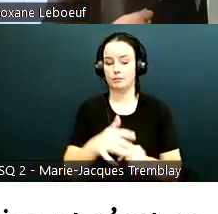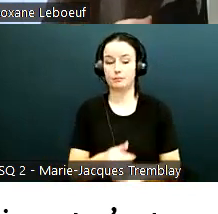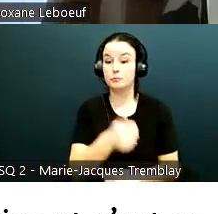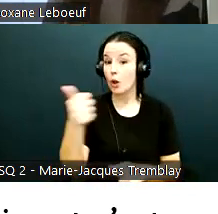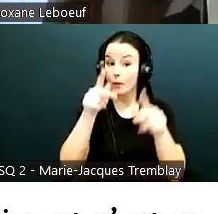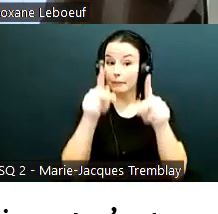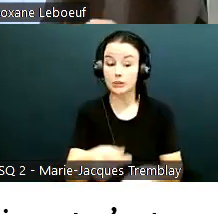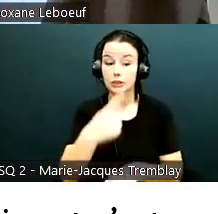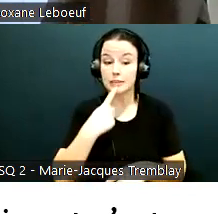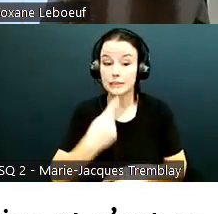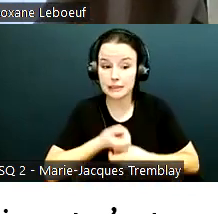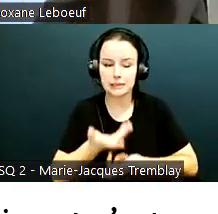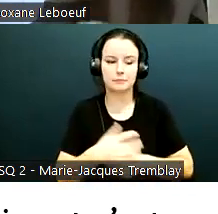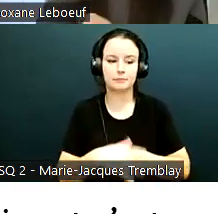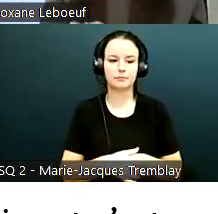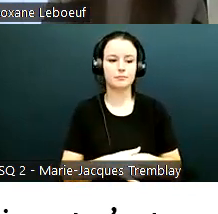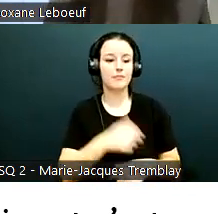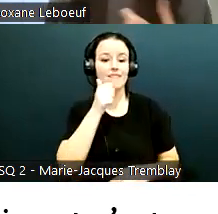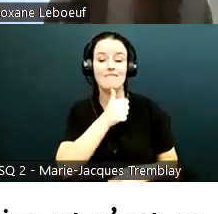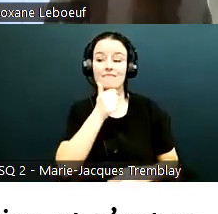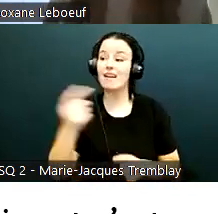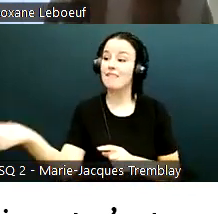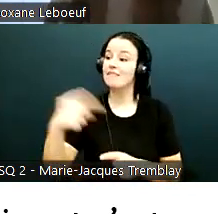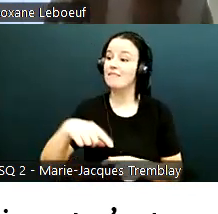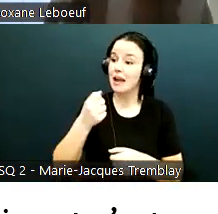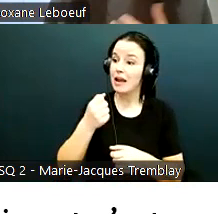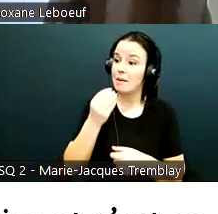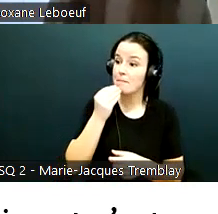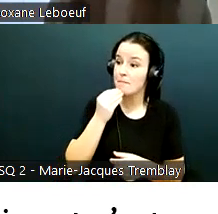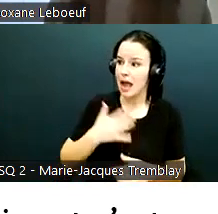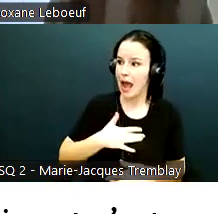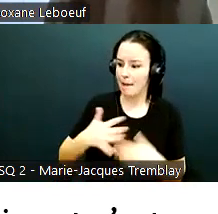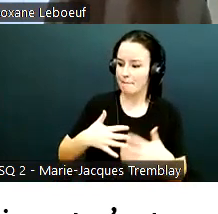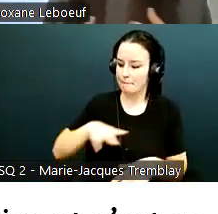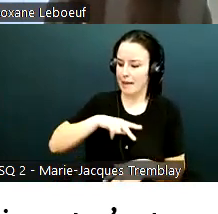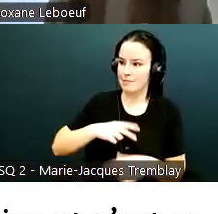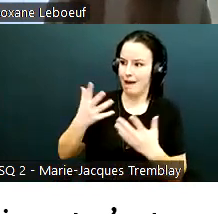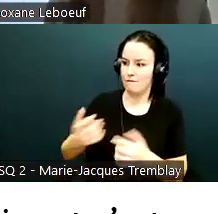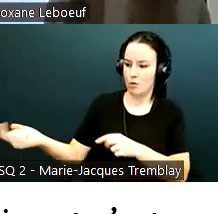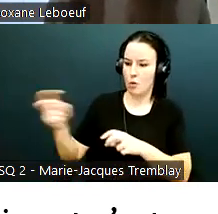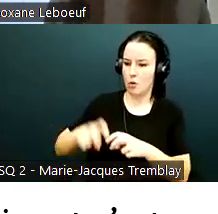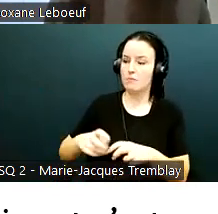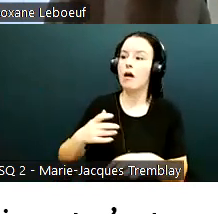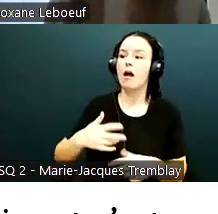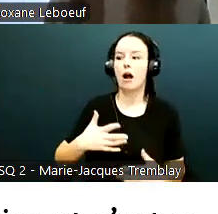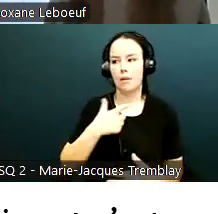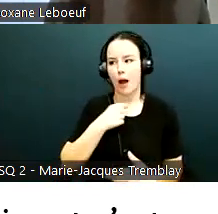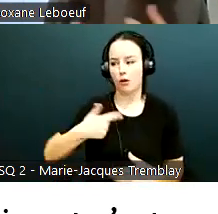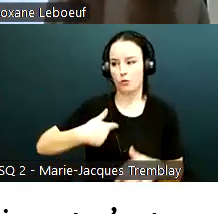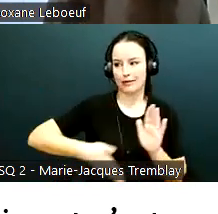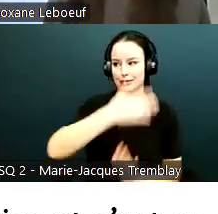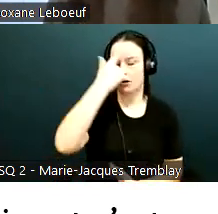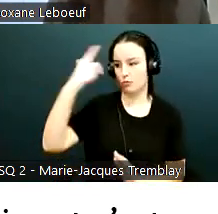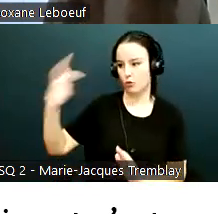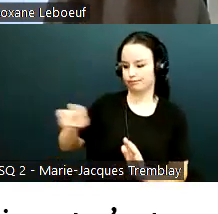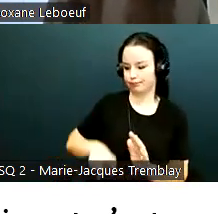nous dit, il y a une dame qui vient manger, elle aime la place où je suis assise et c'est ça qu'elle veut. Puis elle a hâte que je débarrasse pour prendre la place. Je ne peux pas